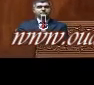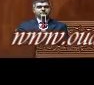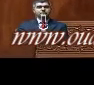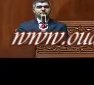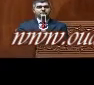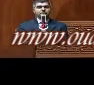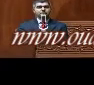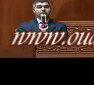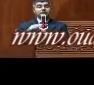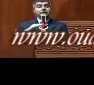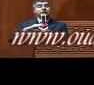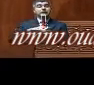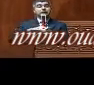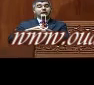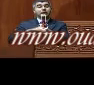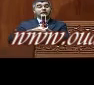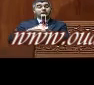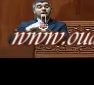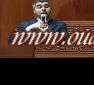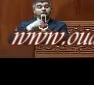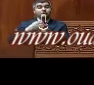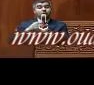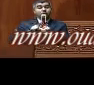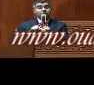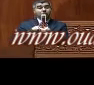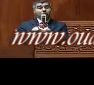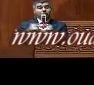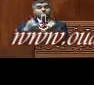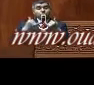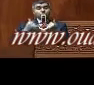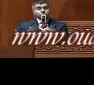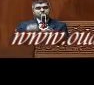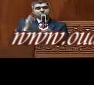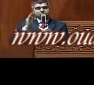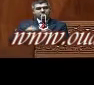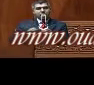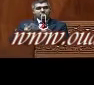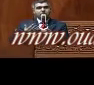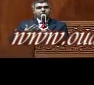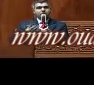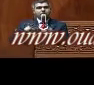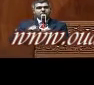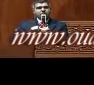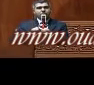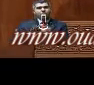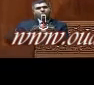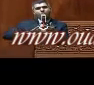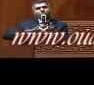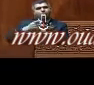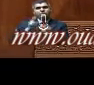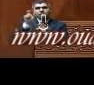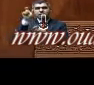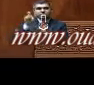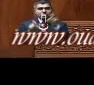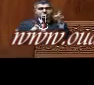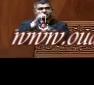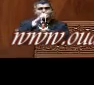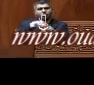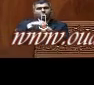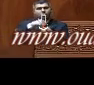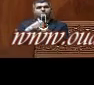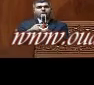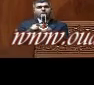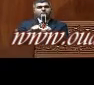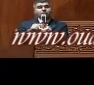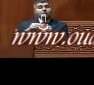كيظهر لي السياسيين خصهم يبداو يقولوا يا ودي هاش كاين وراه هادشي مزيان باش يدخل شويه ديال الامل للقلب ديال المواطن، وان